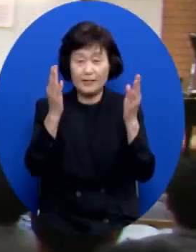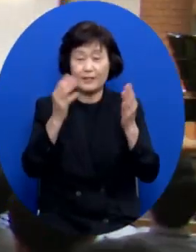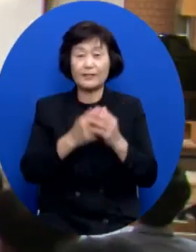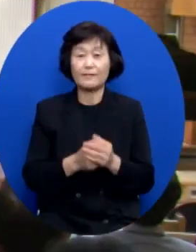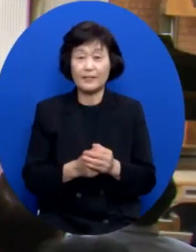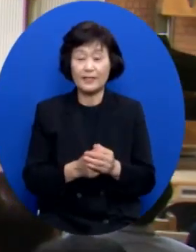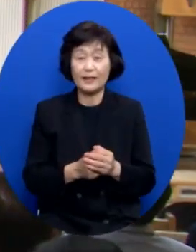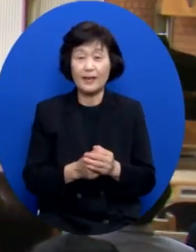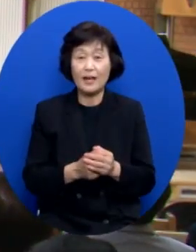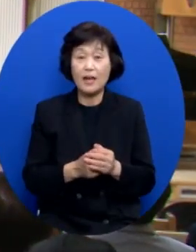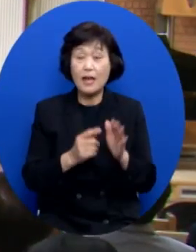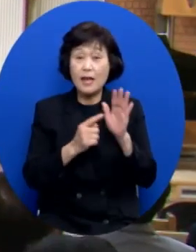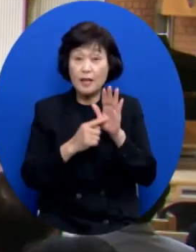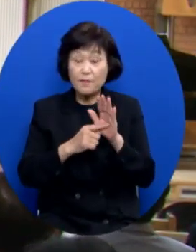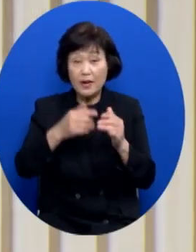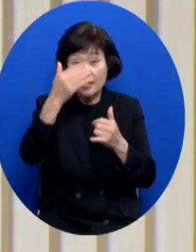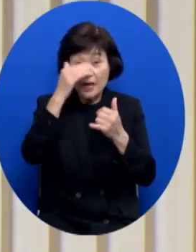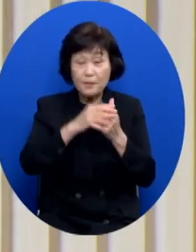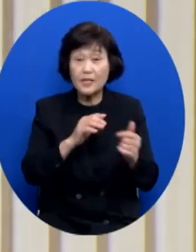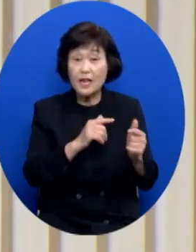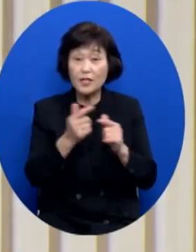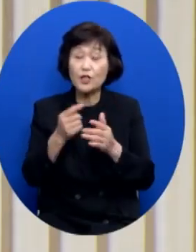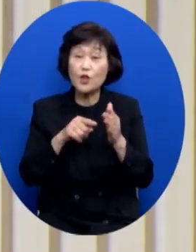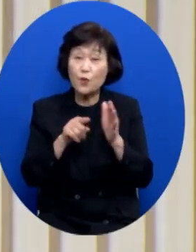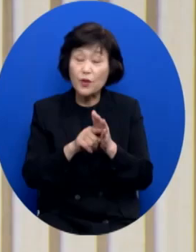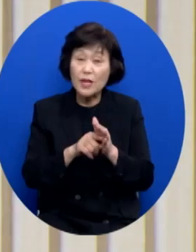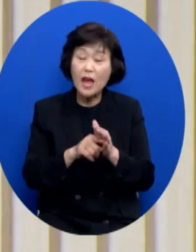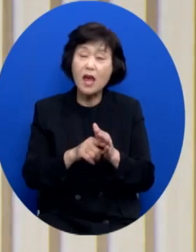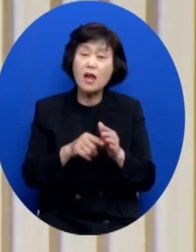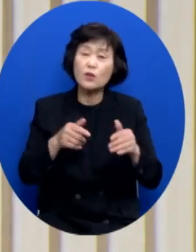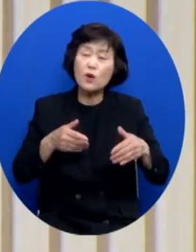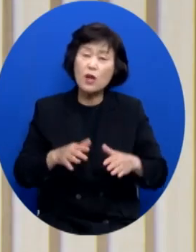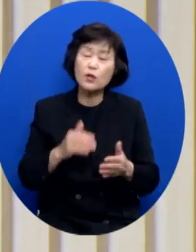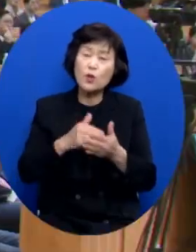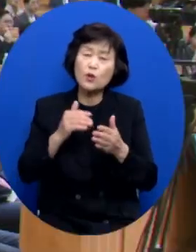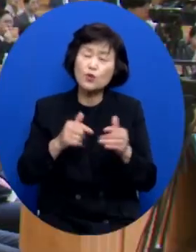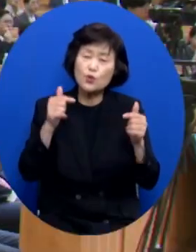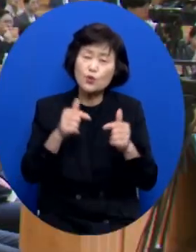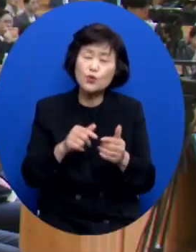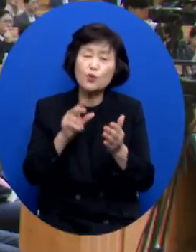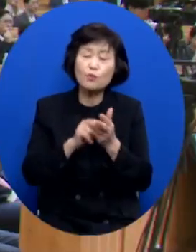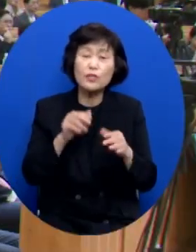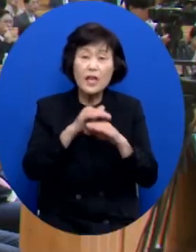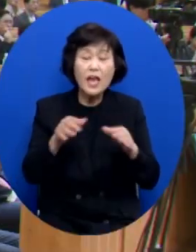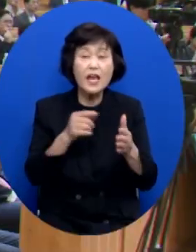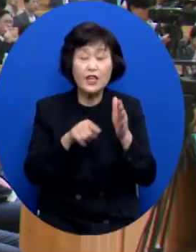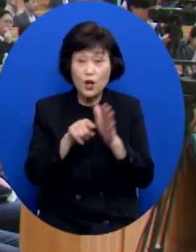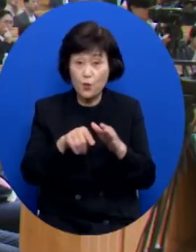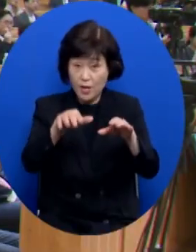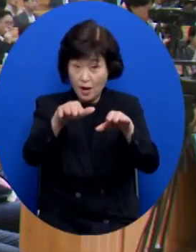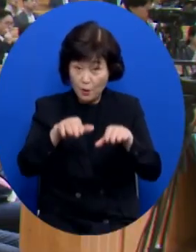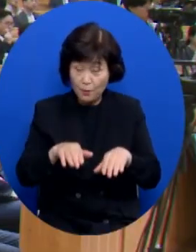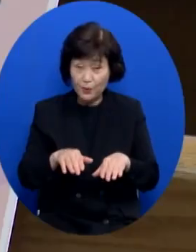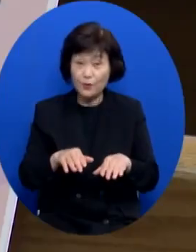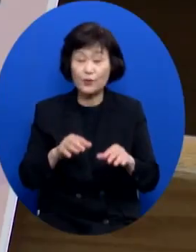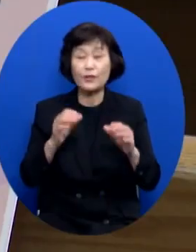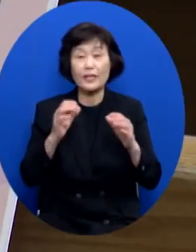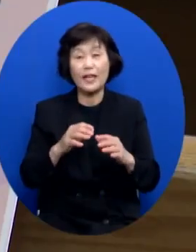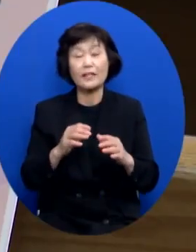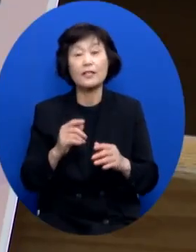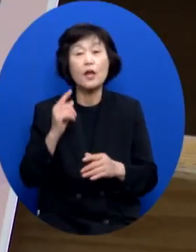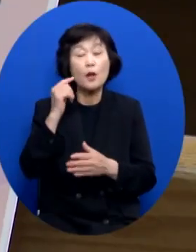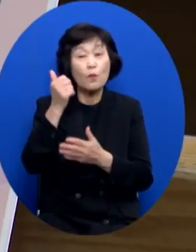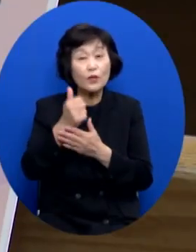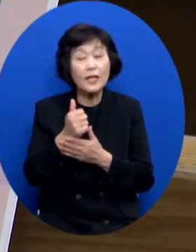출산 돌봄 캠페인과 다음 세대 부흥 그리고 저출산 문제 극복을 위해 열린 이번 콘퍼런스에서는 이수훈 목사